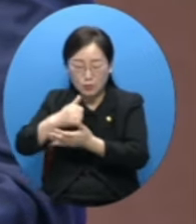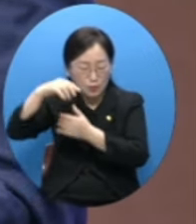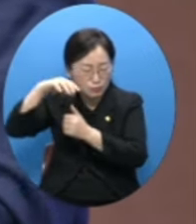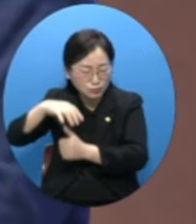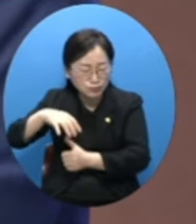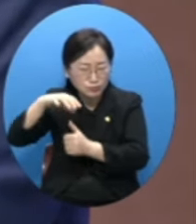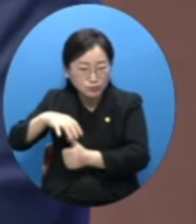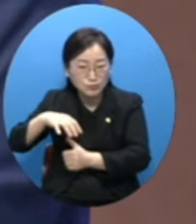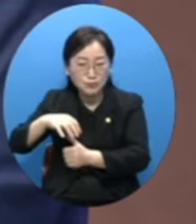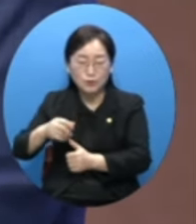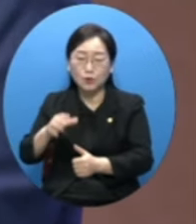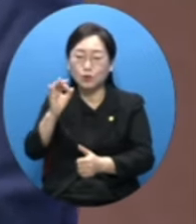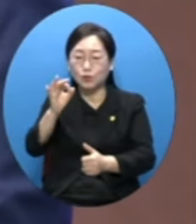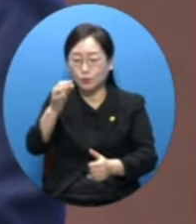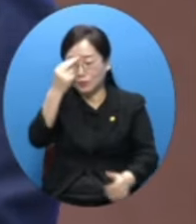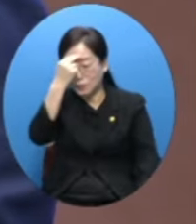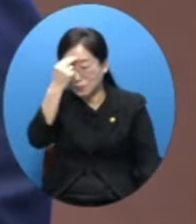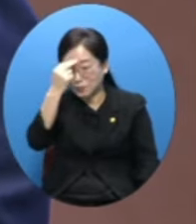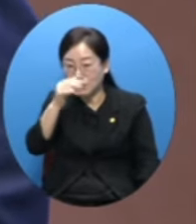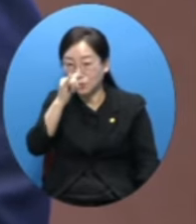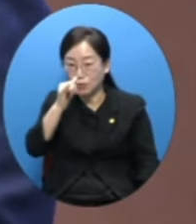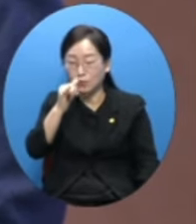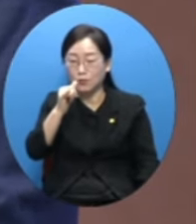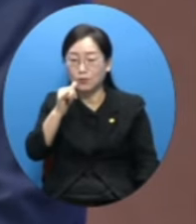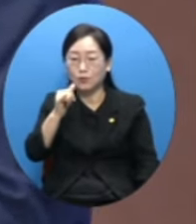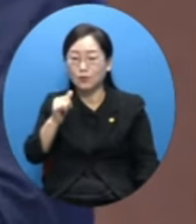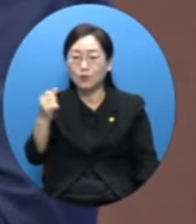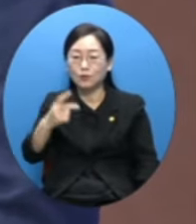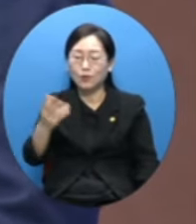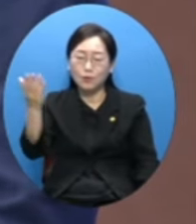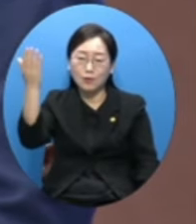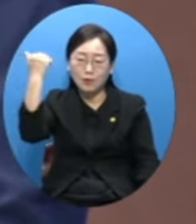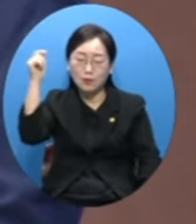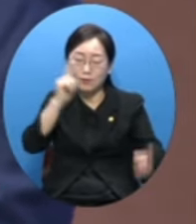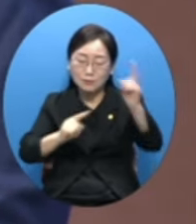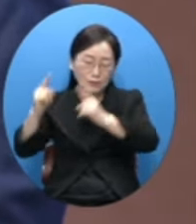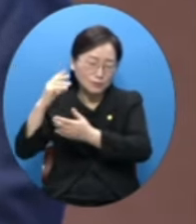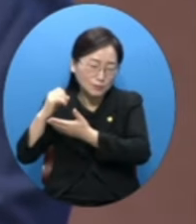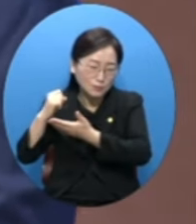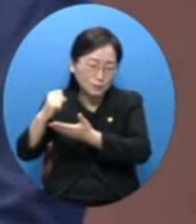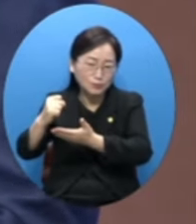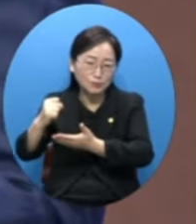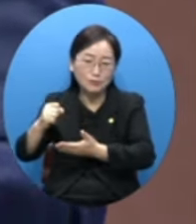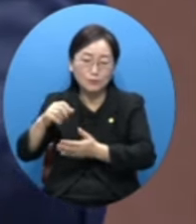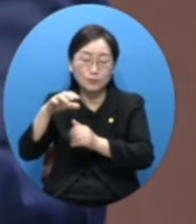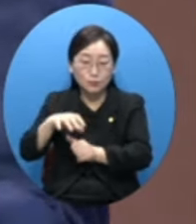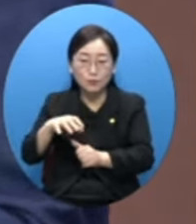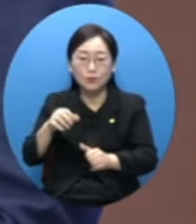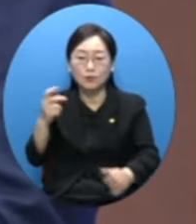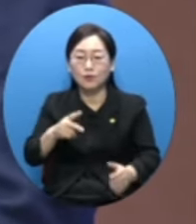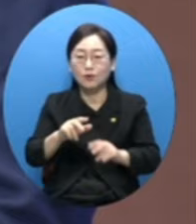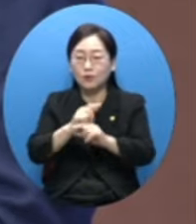있습니다. 물질의 어려움으로 눌려있는 사람이 있습니다. 과거의 상처에 눌려있는 사람이 있습니다. 여러 가지 문제와 어려움 속에서